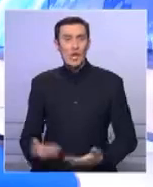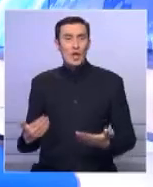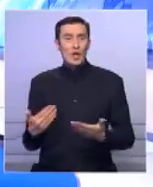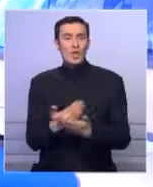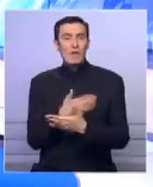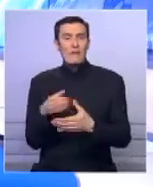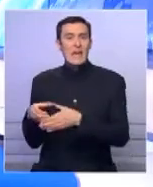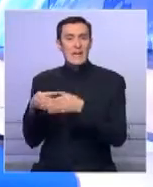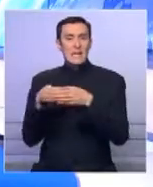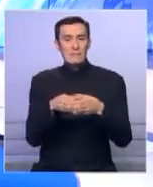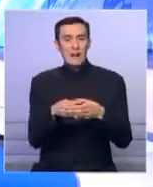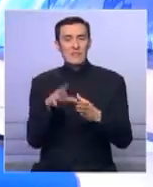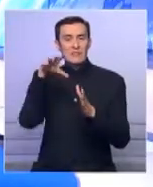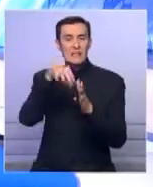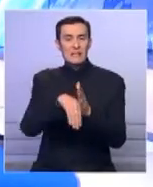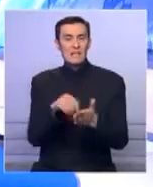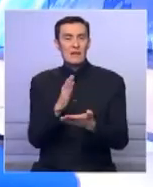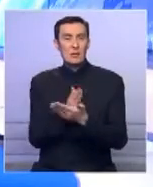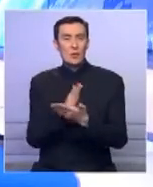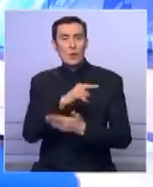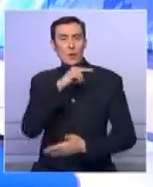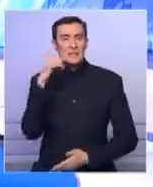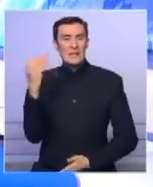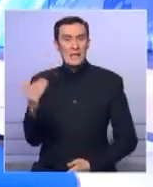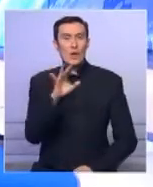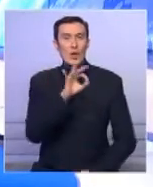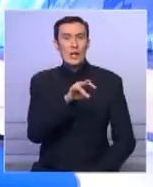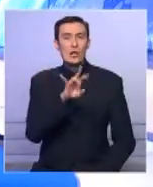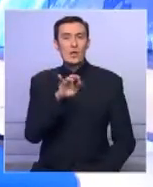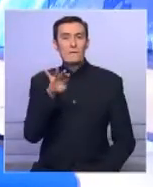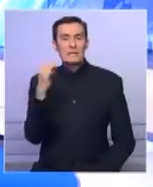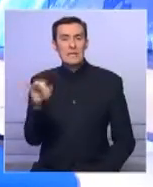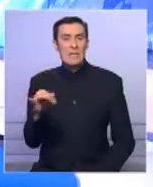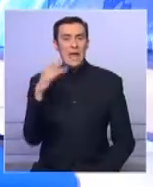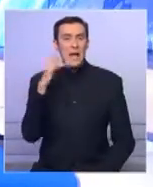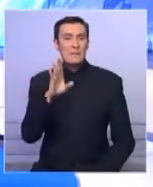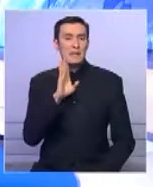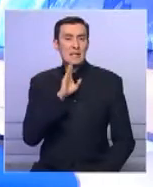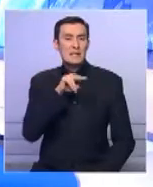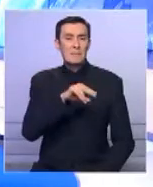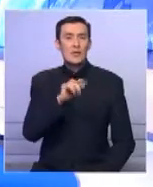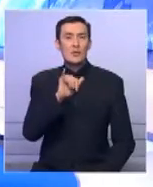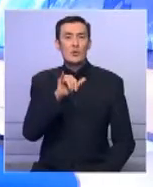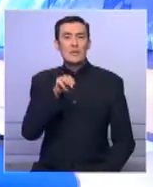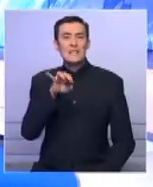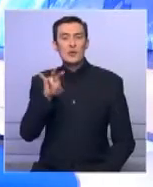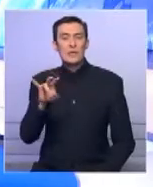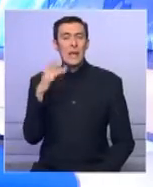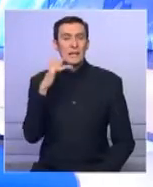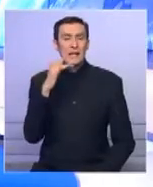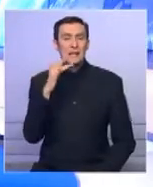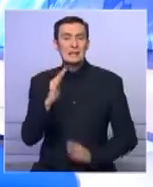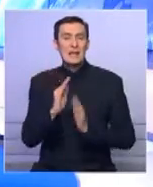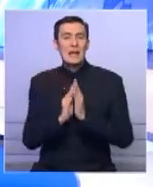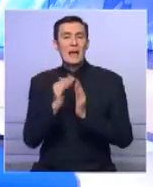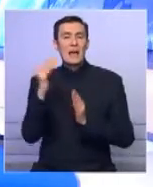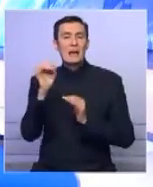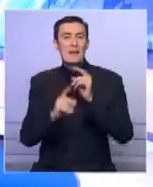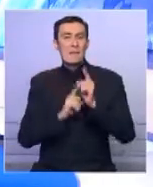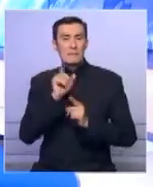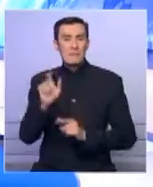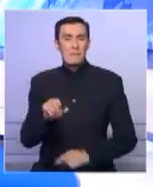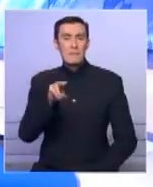новый экипаж составе которого россиянин олег новицкий американка пэги уиттон и американский астронавт ума